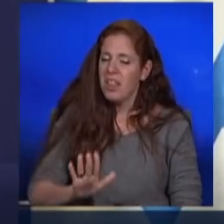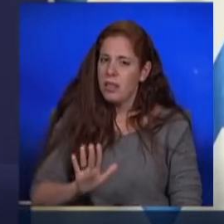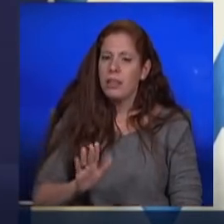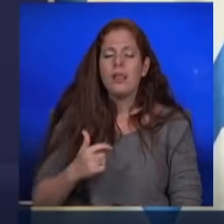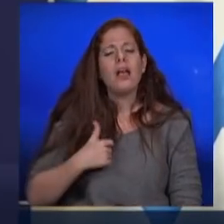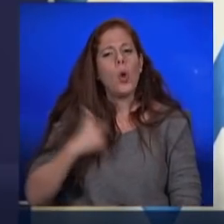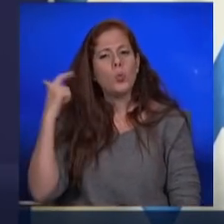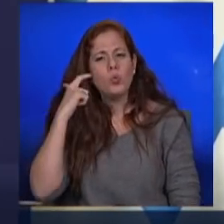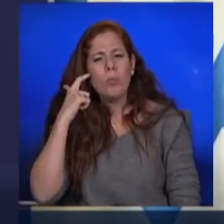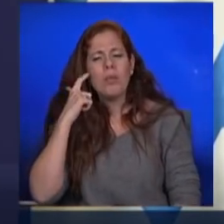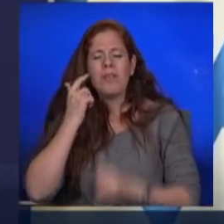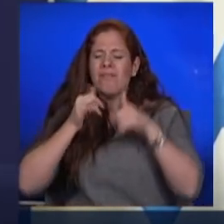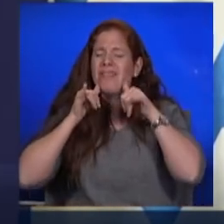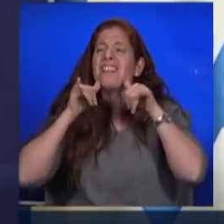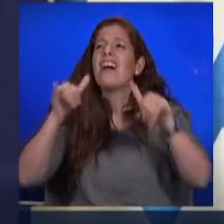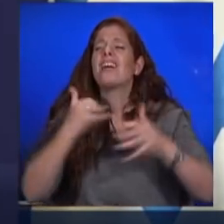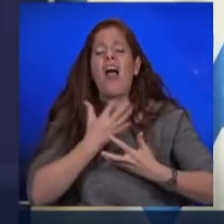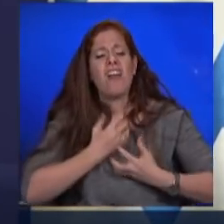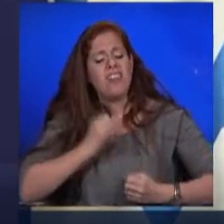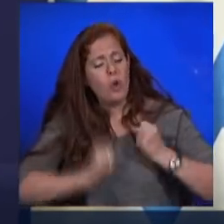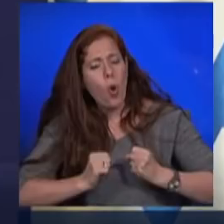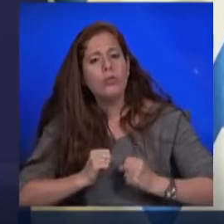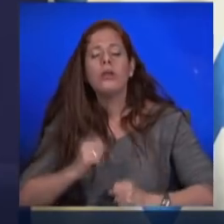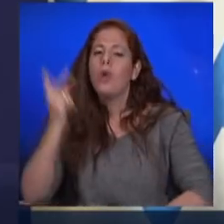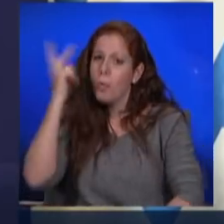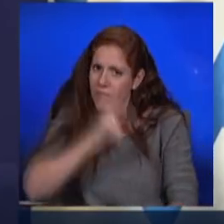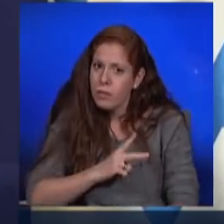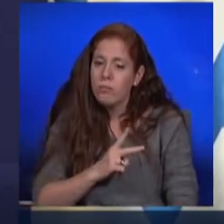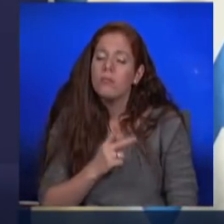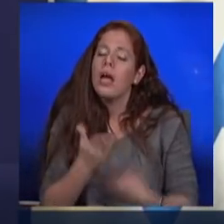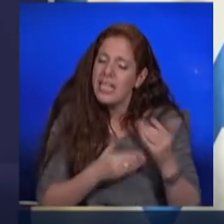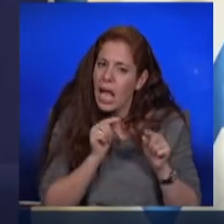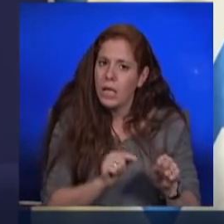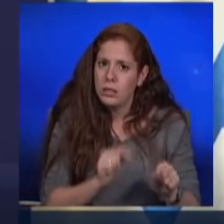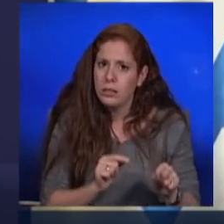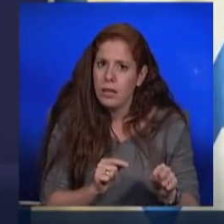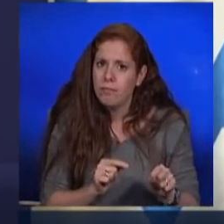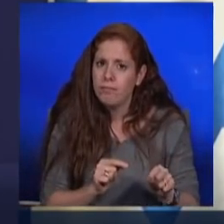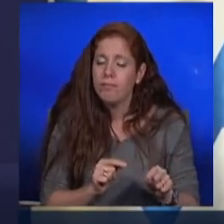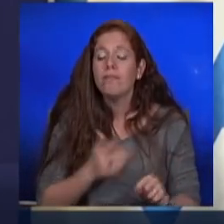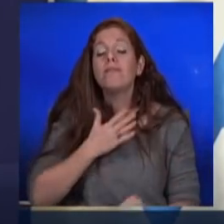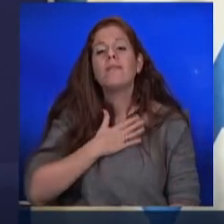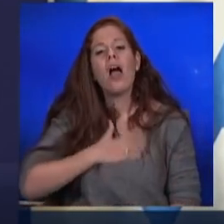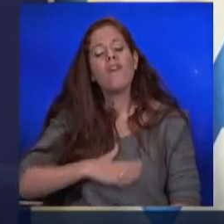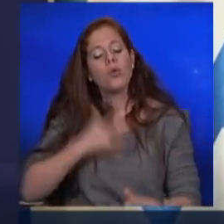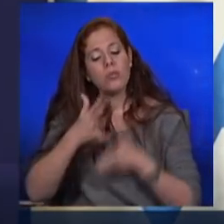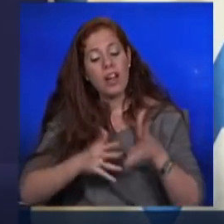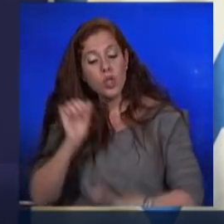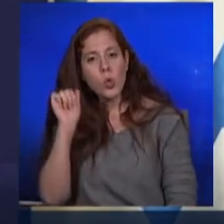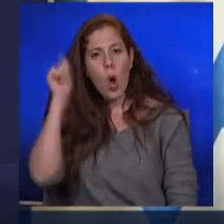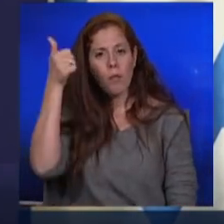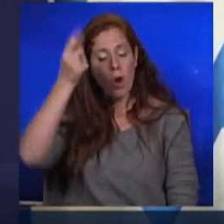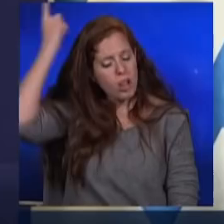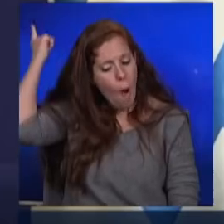הזעקה, את המועקה, את הקושי, אנחנו קשובים לזה, תכף אתייחס לזה. אבל אני רוצה להגיד שקודם כל אנחנו חייבים להציל